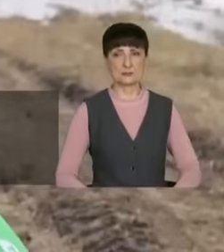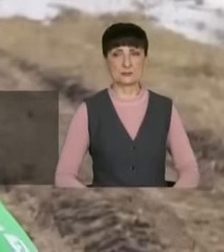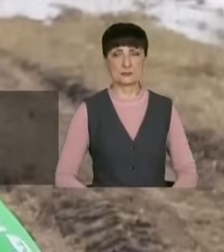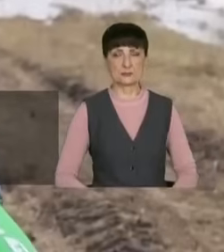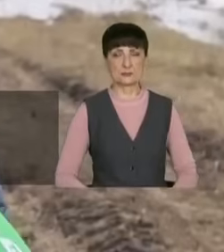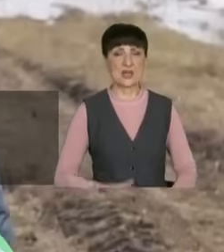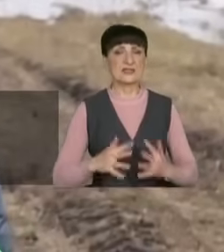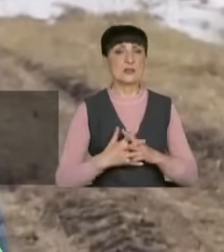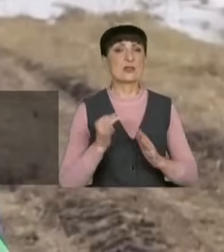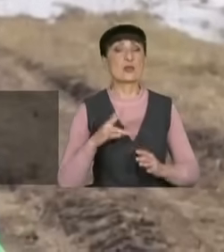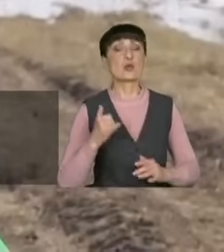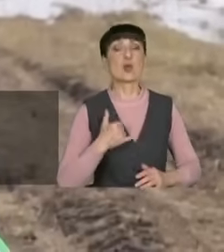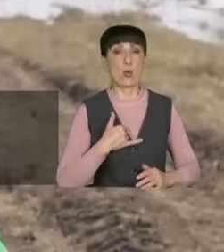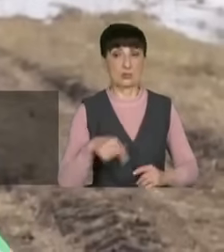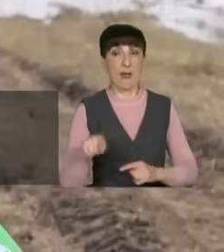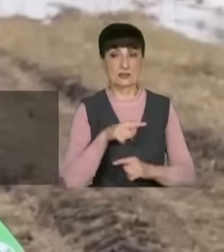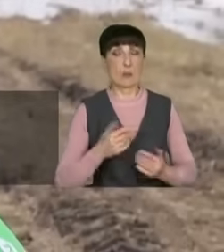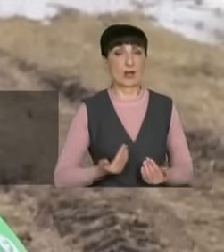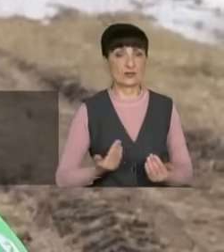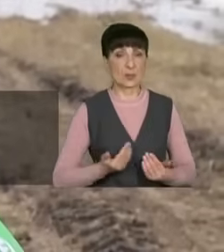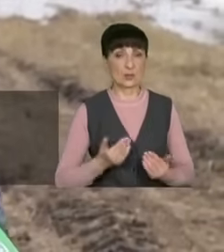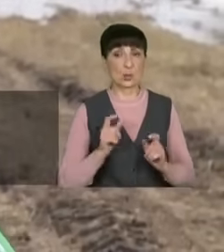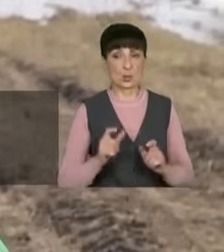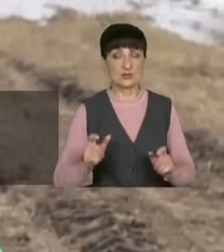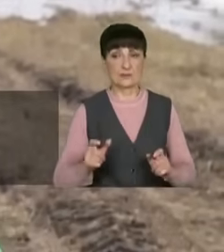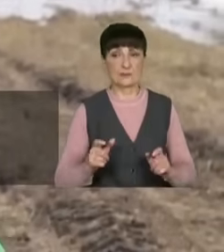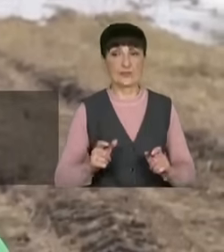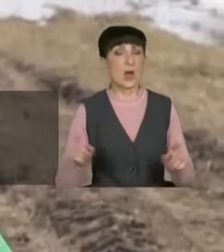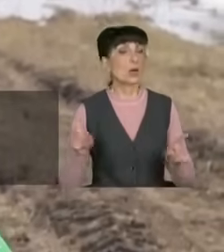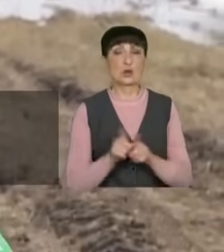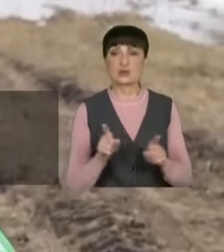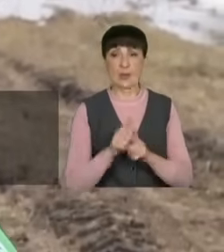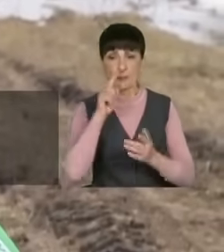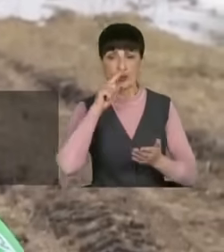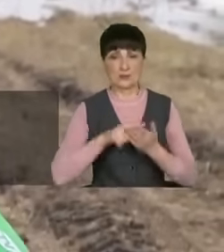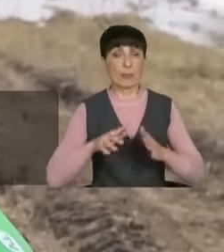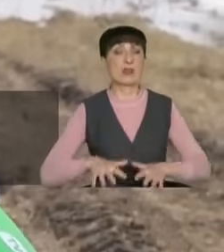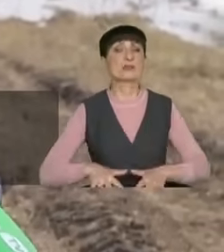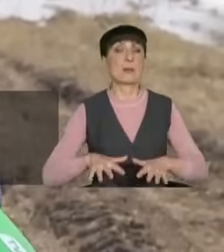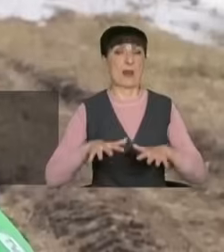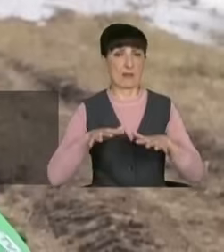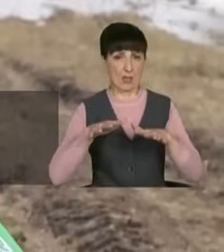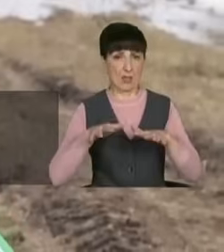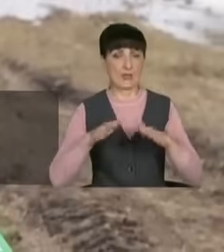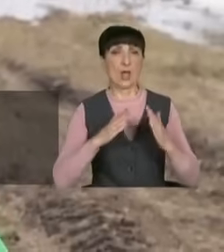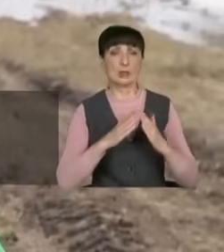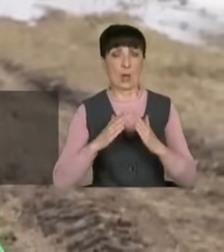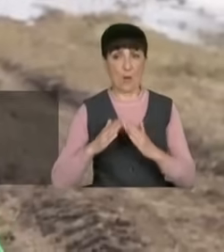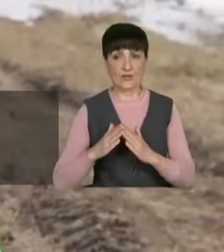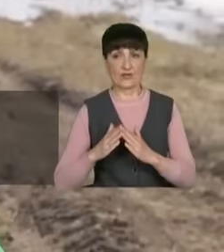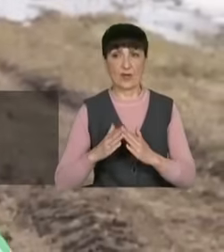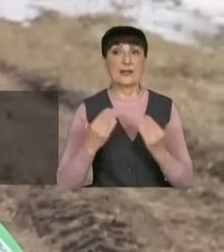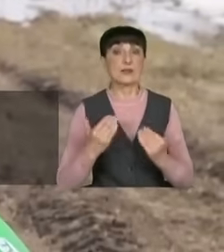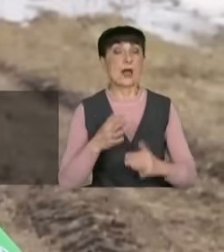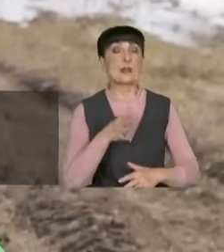селе Надежка у нас проживают жители. Точно так же произошло подтопление жилых домов. На